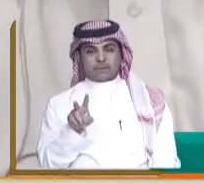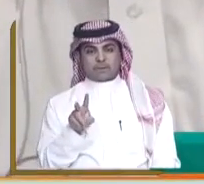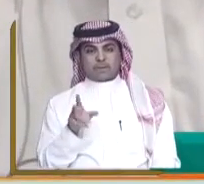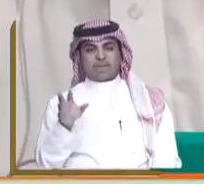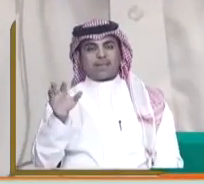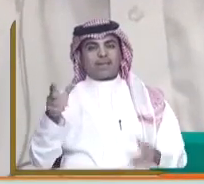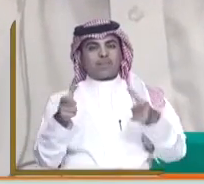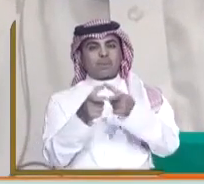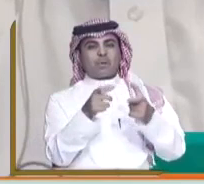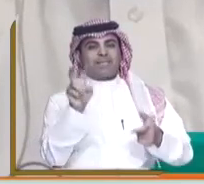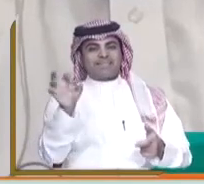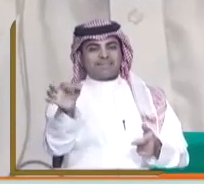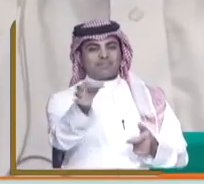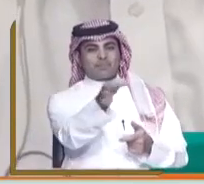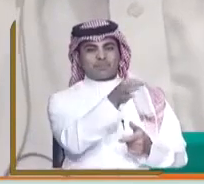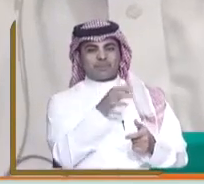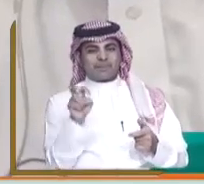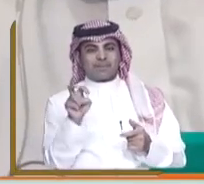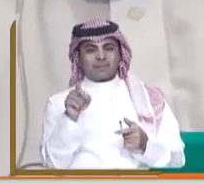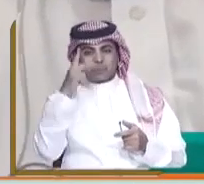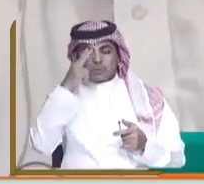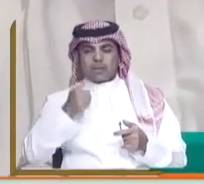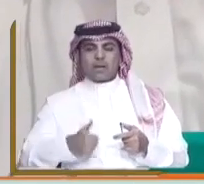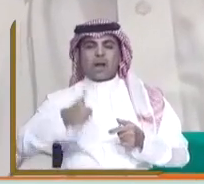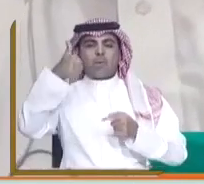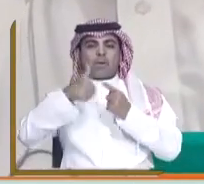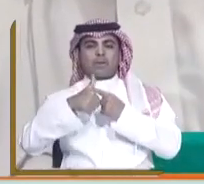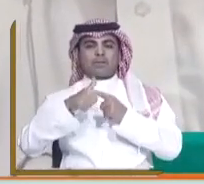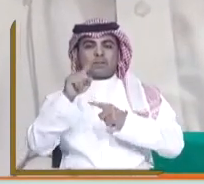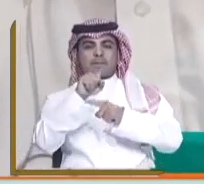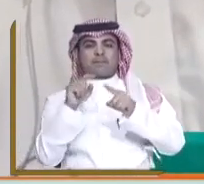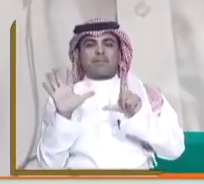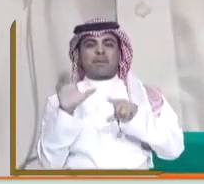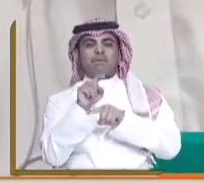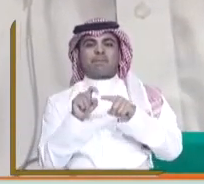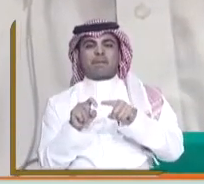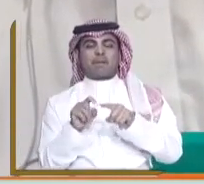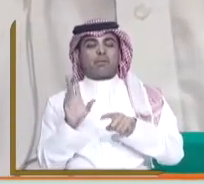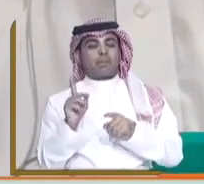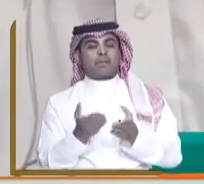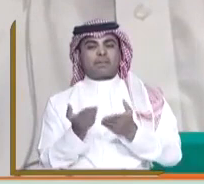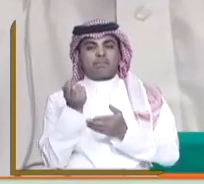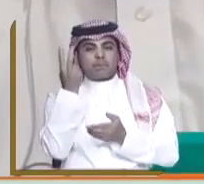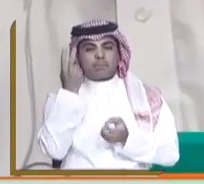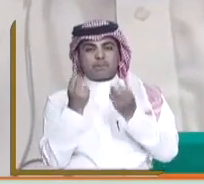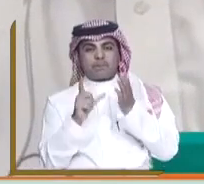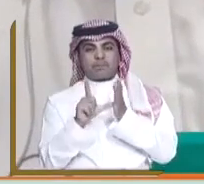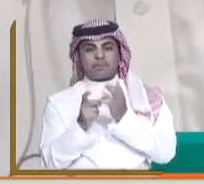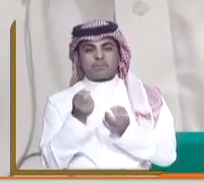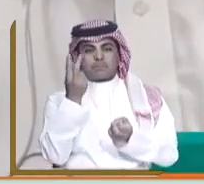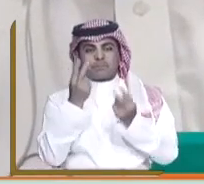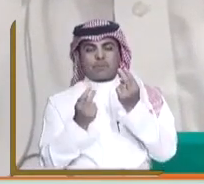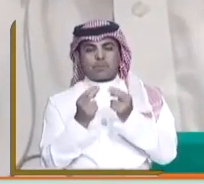ثمانيه فاصل سبعه في المئه اولا ننسى ايضا على المشاريع التي تم اطلاقها بعد ذلك العام